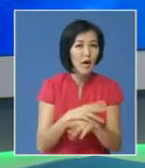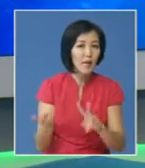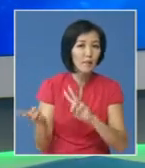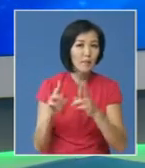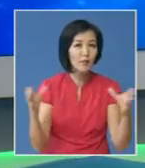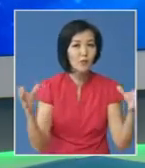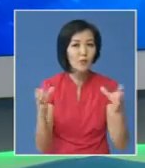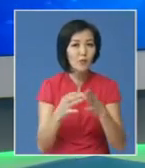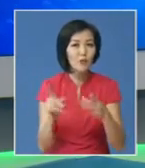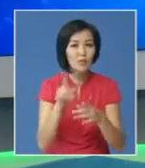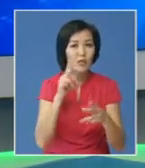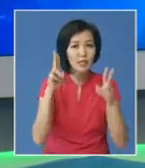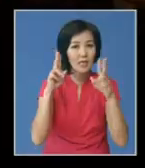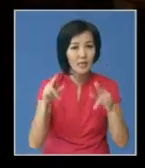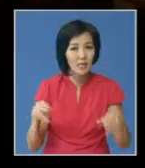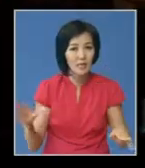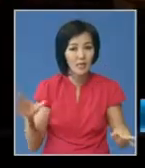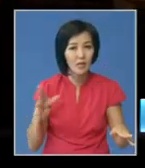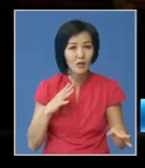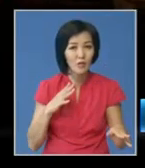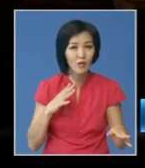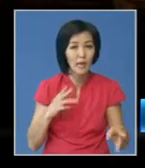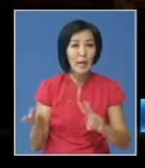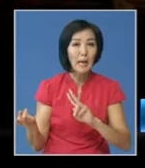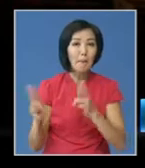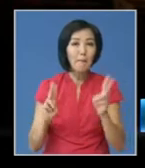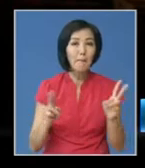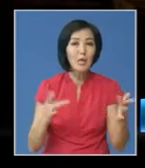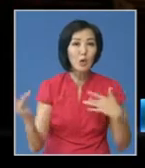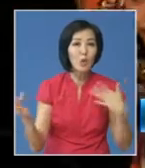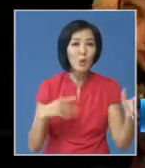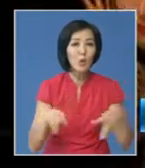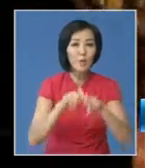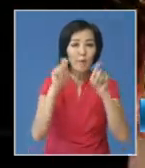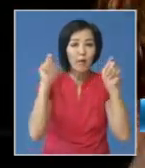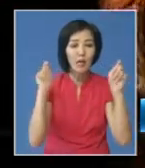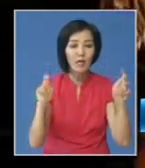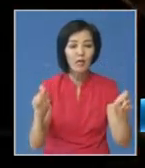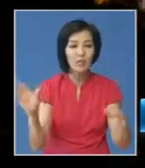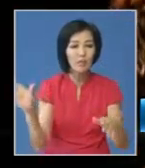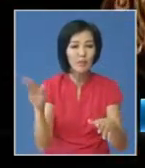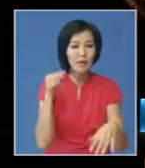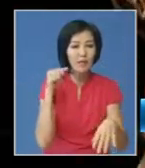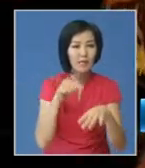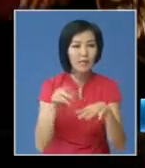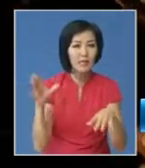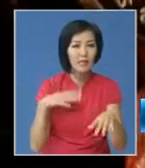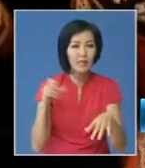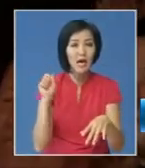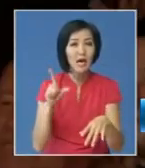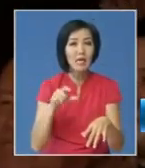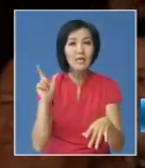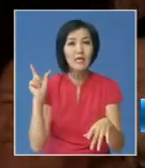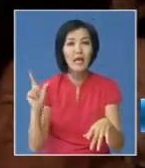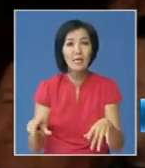өтті. Кеш шымылдығы ғасырлар үні би қойылымен ашылып, көпшілікті бірден баурап алды. Алтынадан бейнесі көрініс тапқан